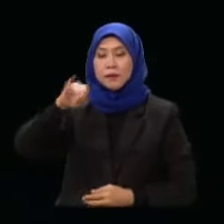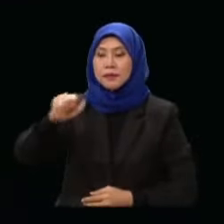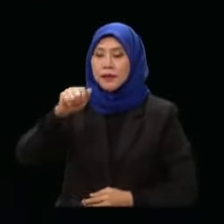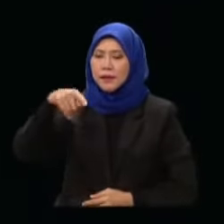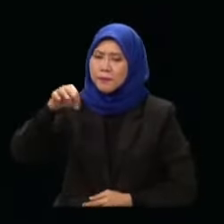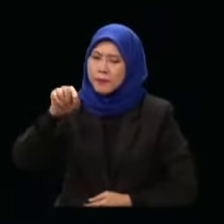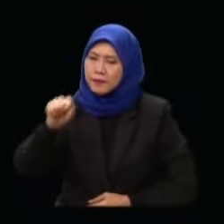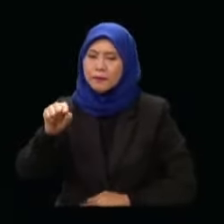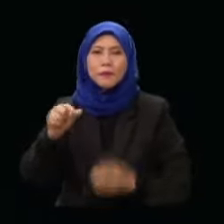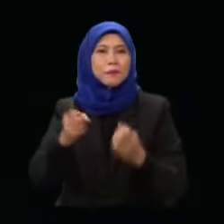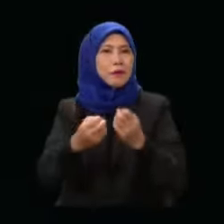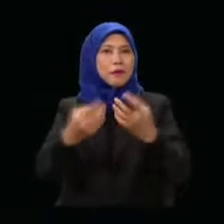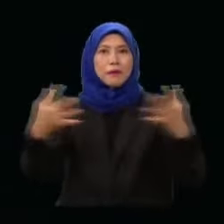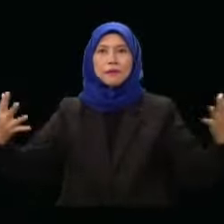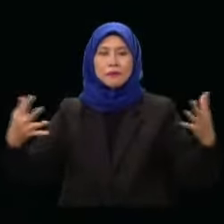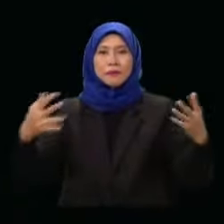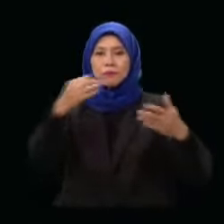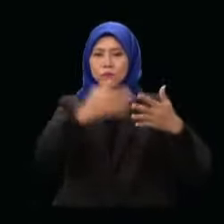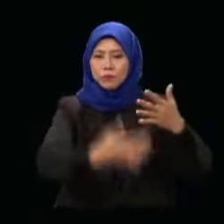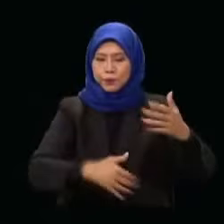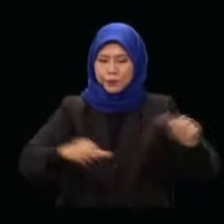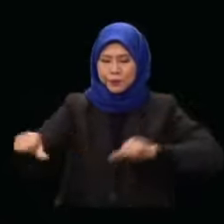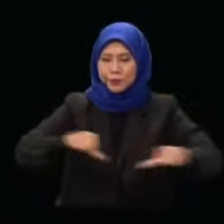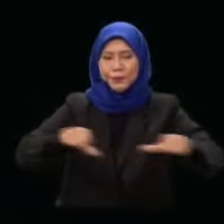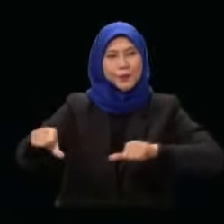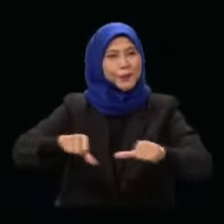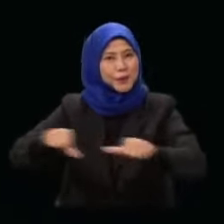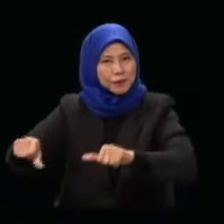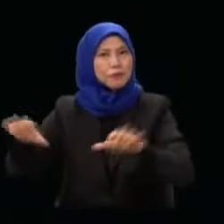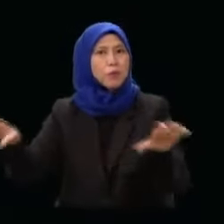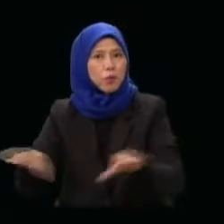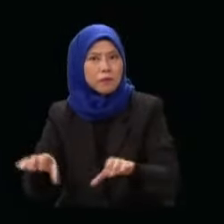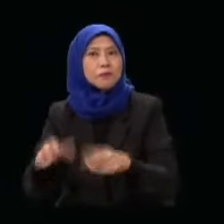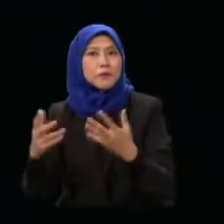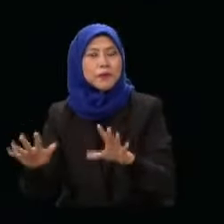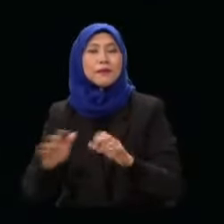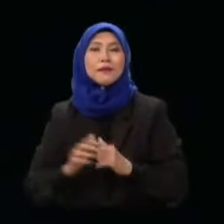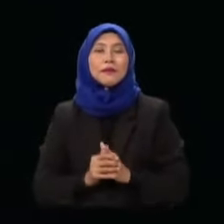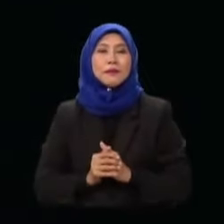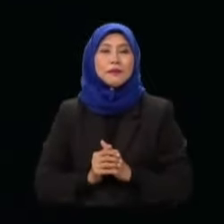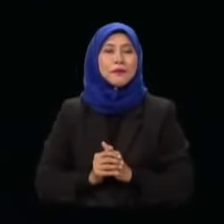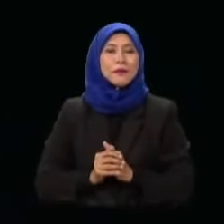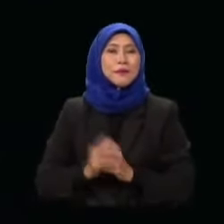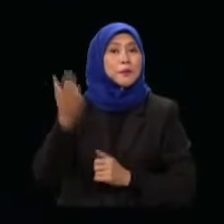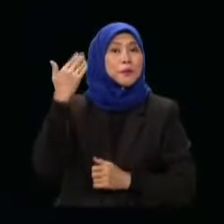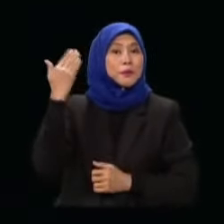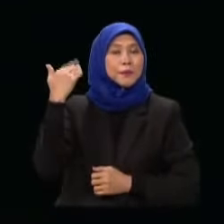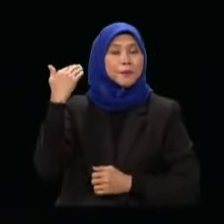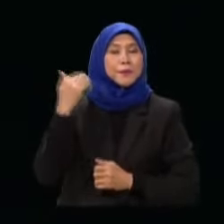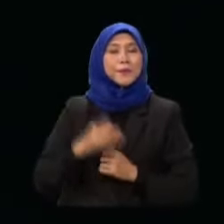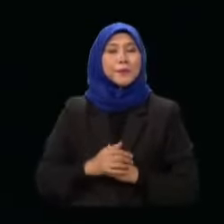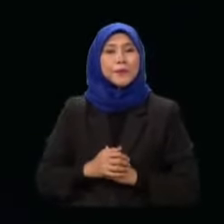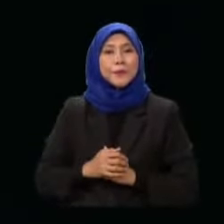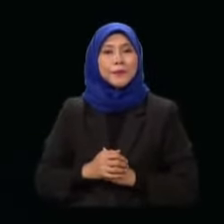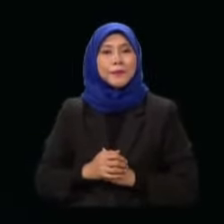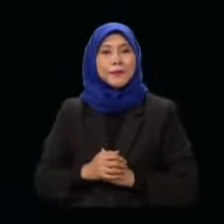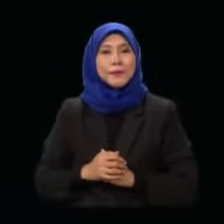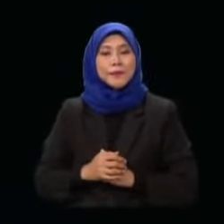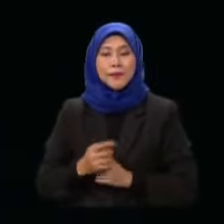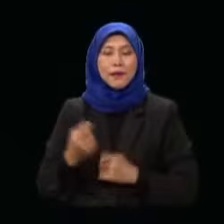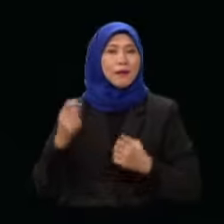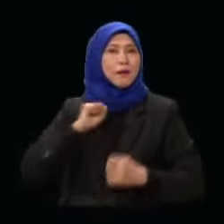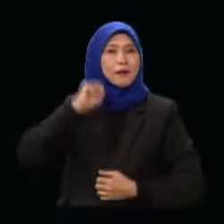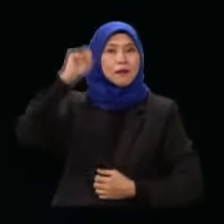beli sebutjab Enin banyak-banyak titik-titik dilakukan foto itu tak mobile below below